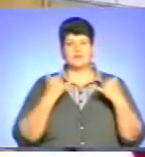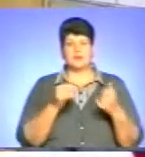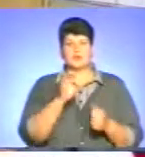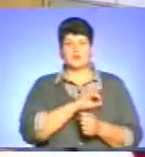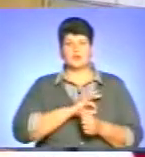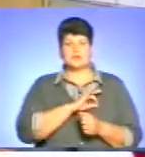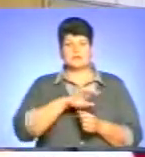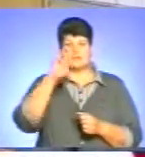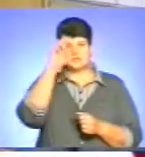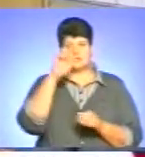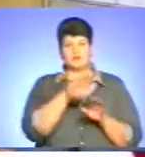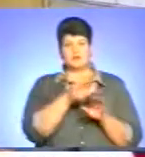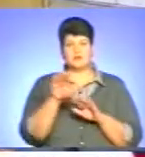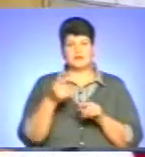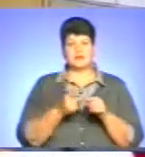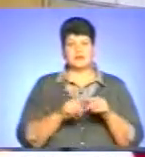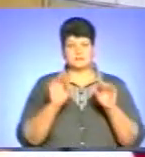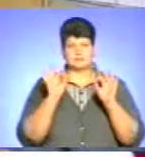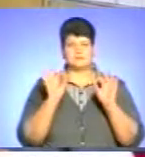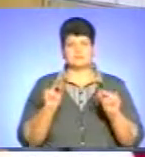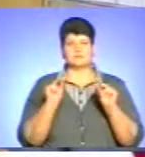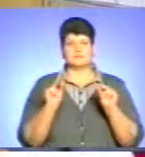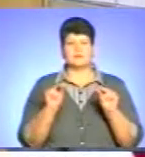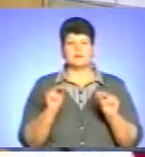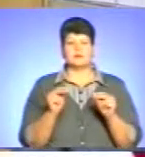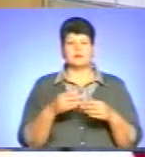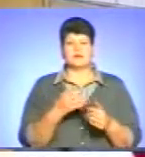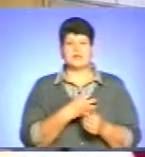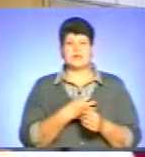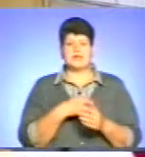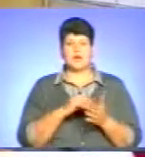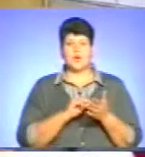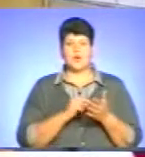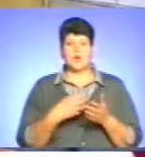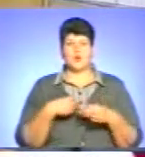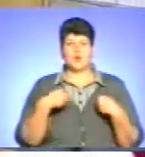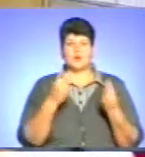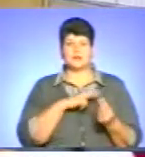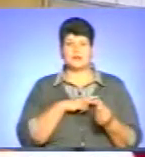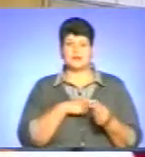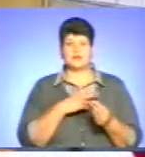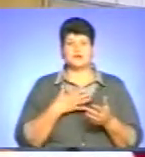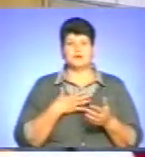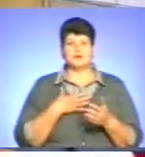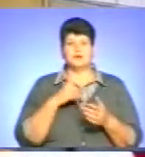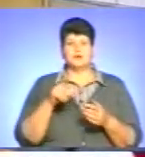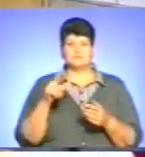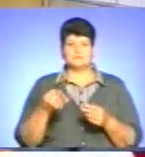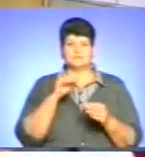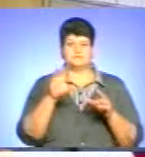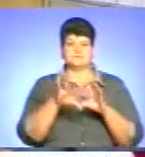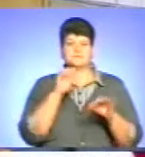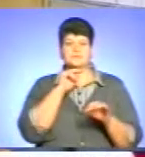рівні – це справедлива винагорода за їхнє самовіддане служіння обраній професії. Звичайно, що вони несуть